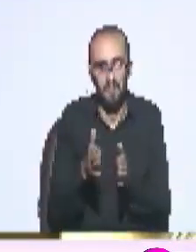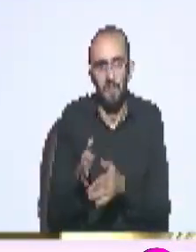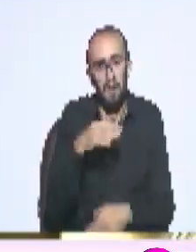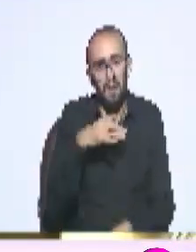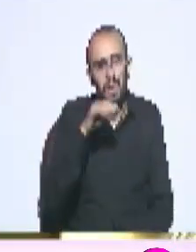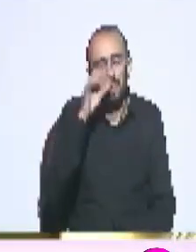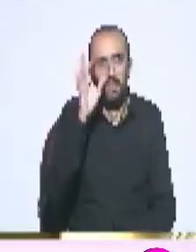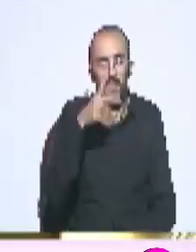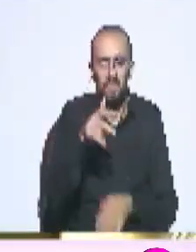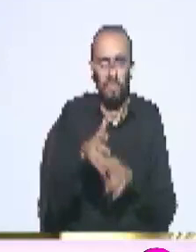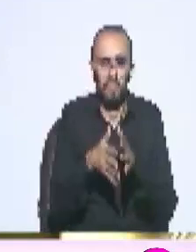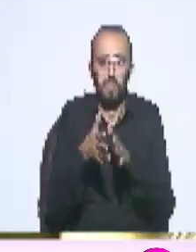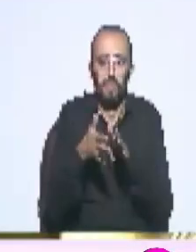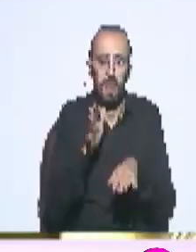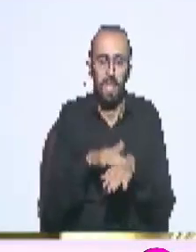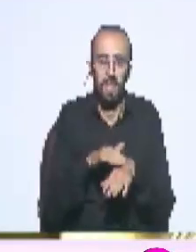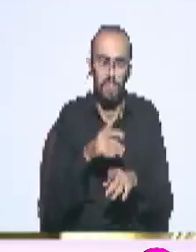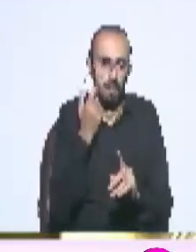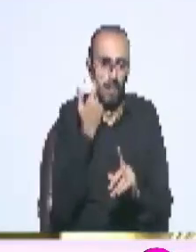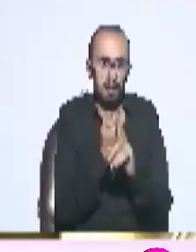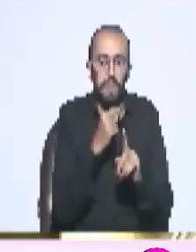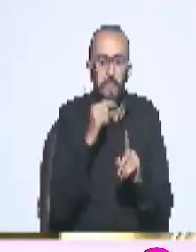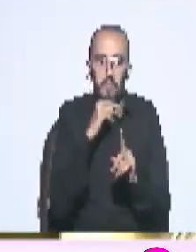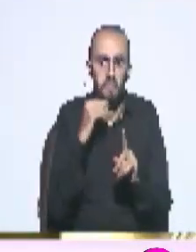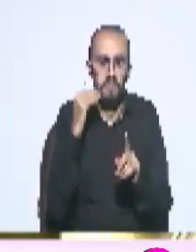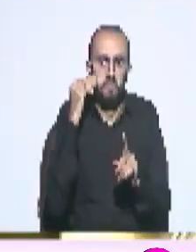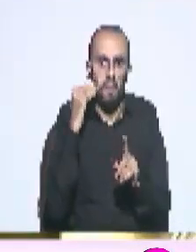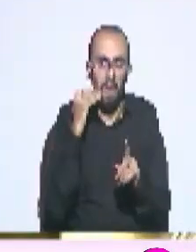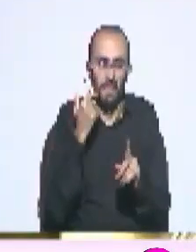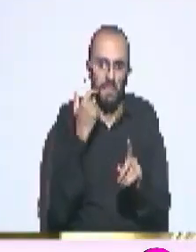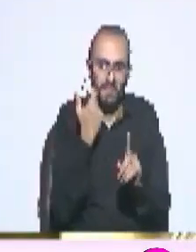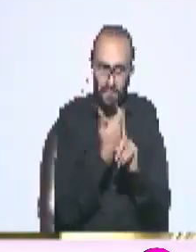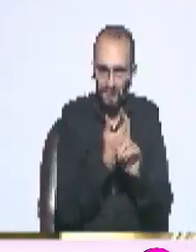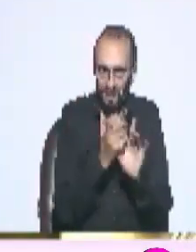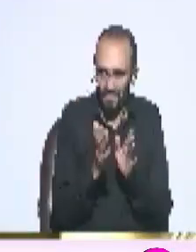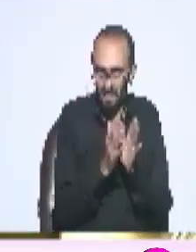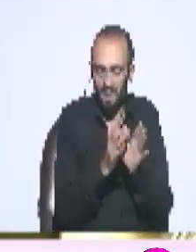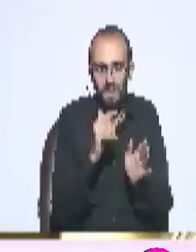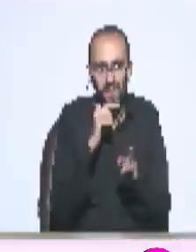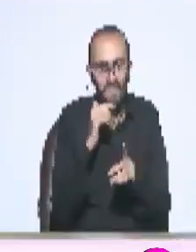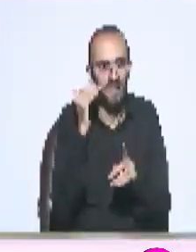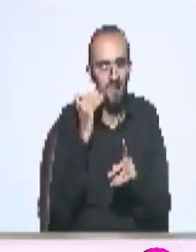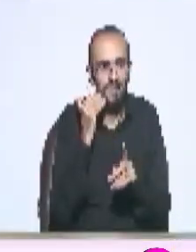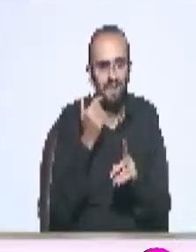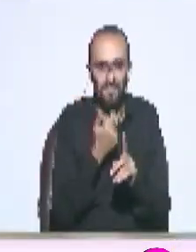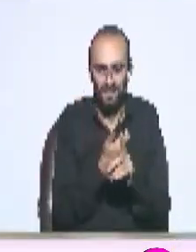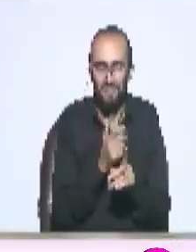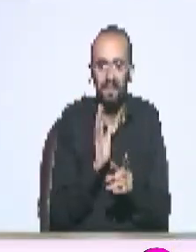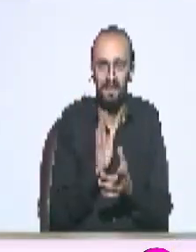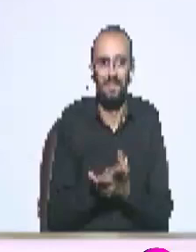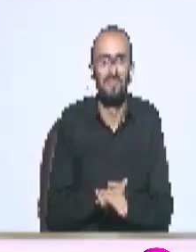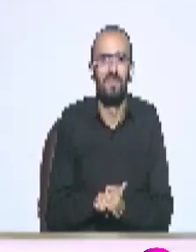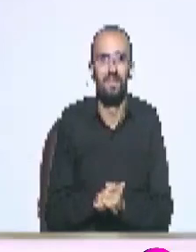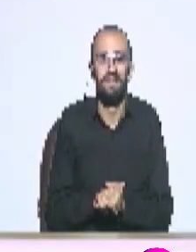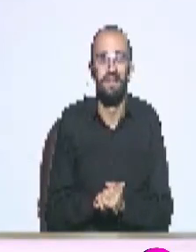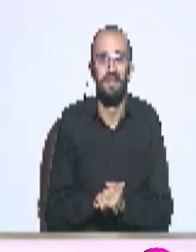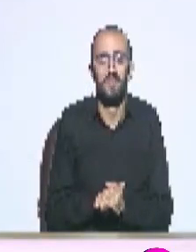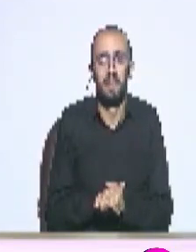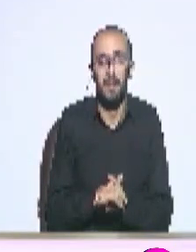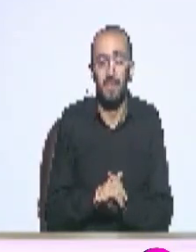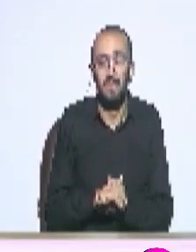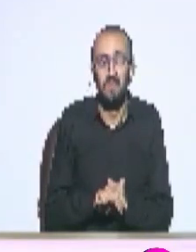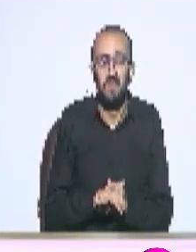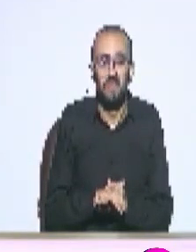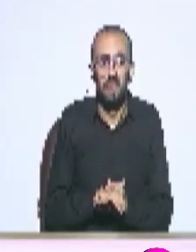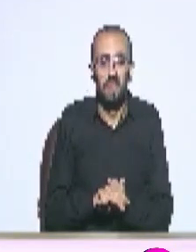بنتكلم او عايزين نهتم بالمراه شويه بقى وفي سنه جديده بقى وعايزين كل سنه وكل مراه طيبه فستات